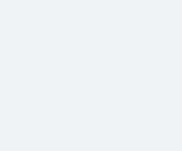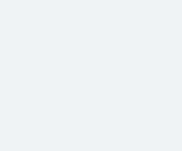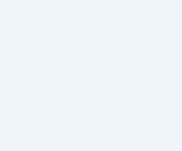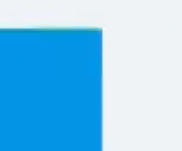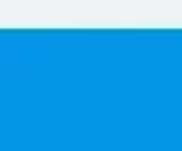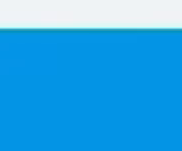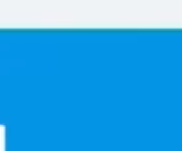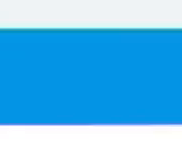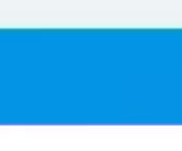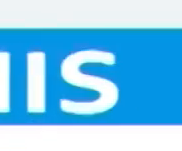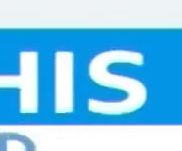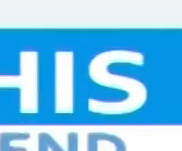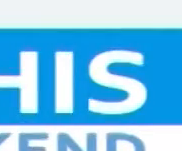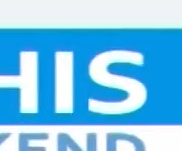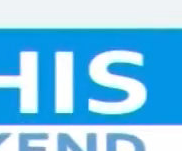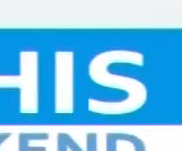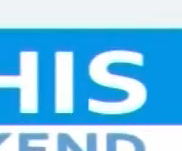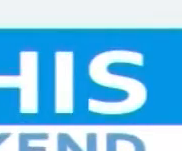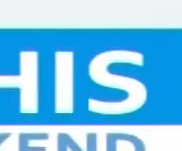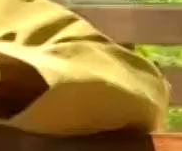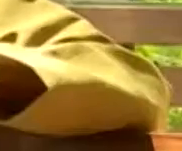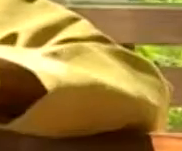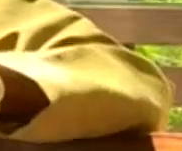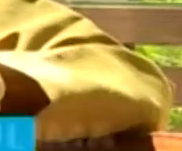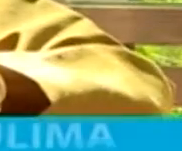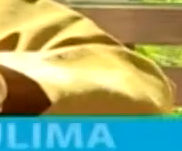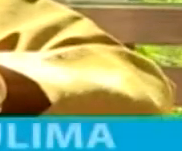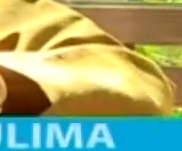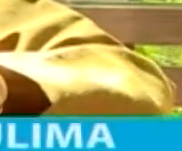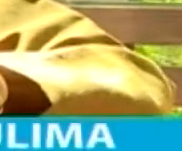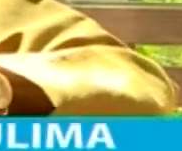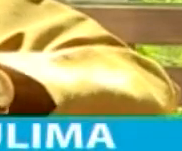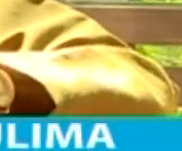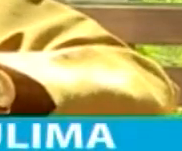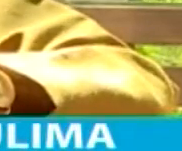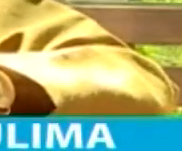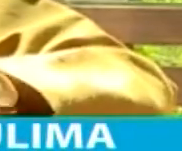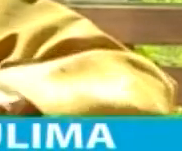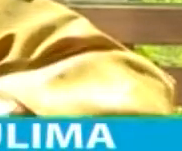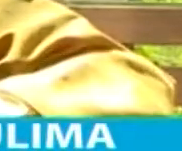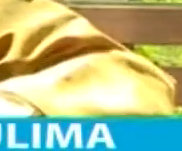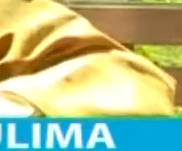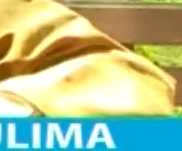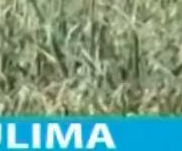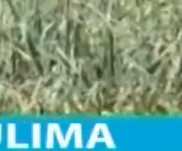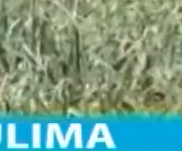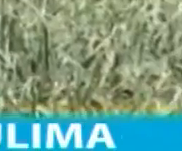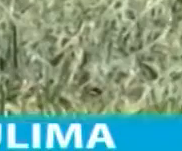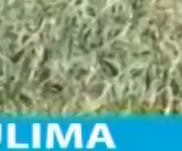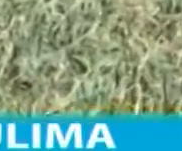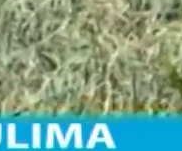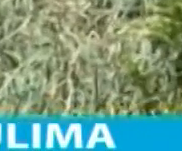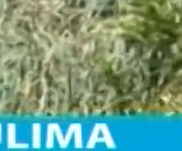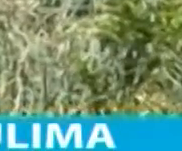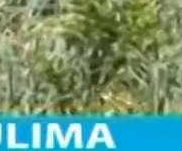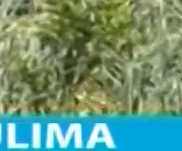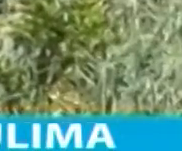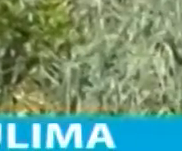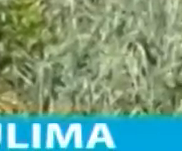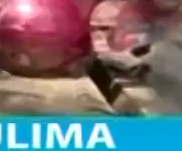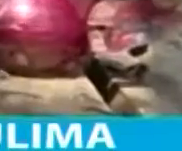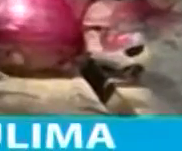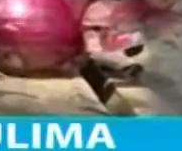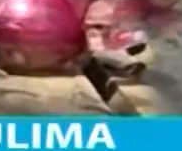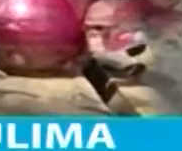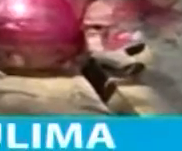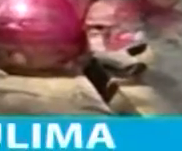This weekend on KBC Channel 1. Wiki hii kwenye mkulima tutaangazia kitunguu aina ya Neptune